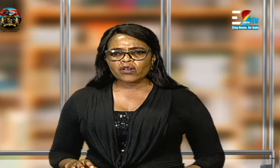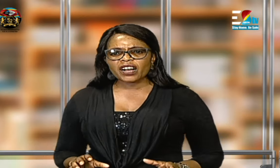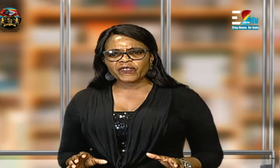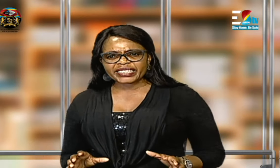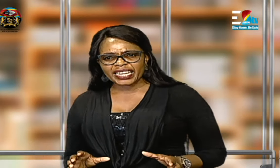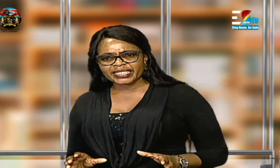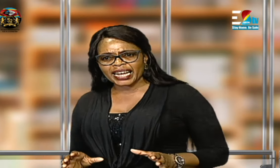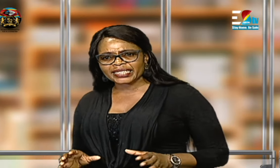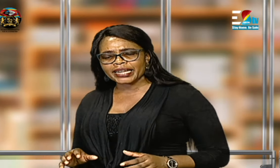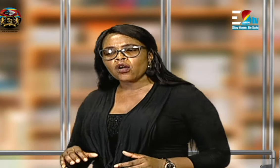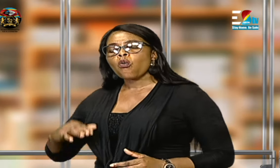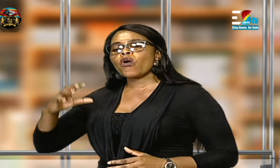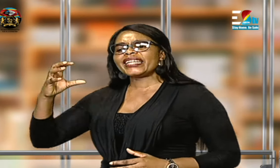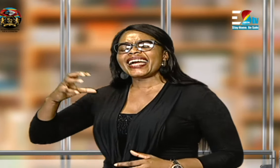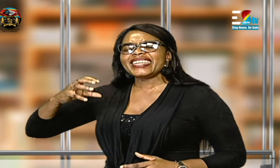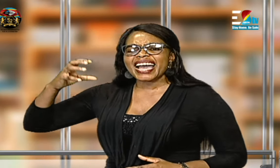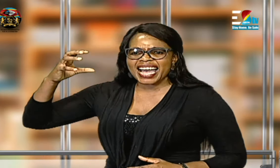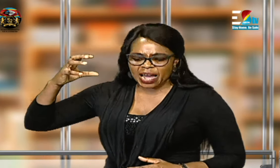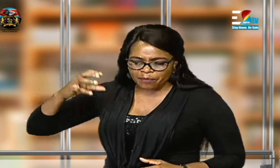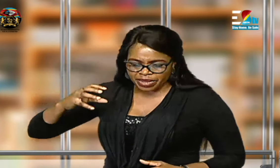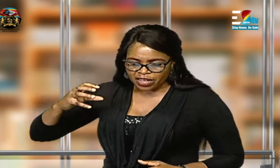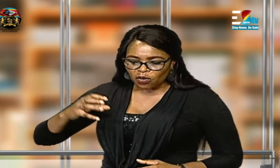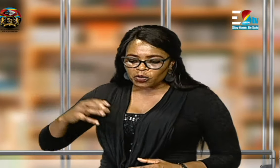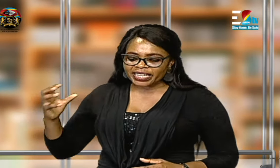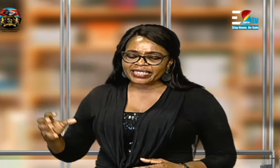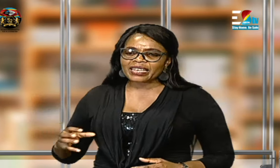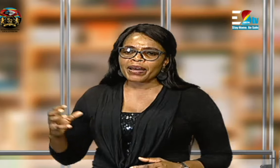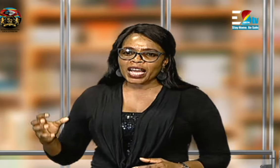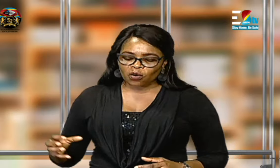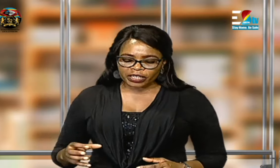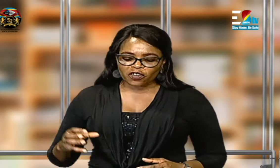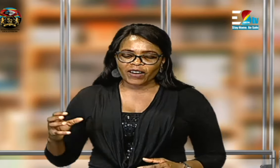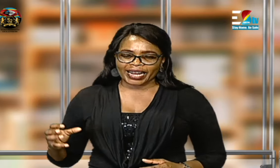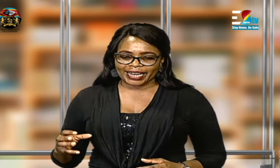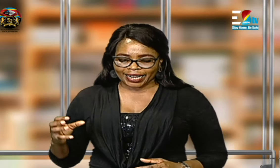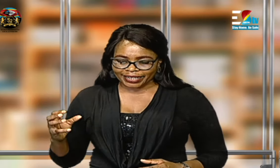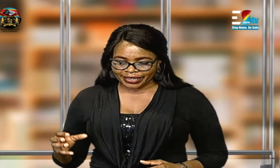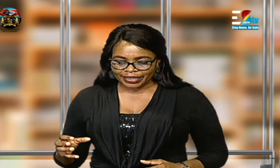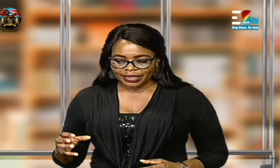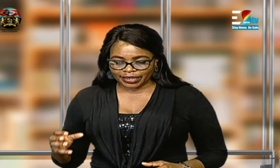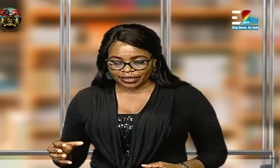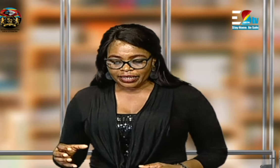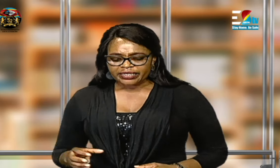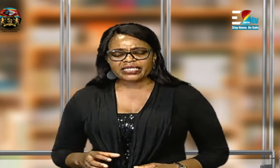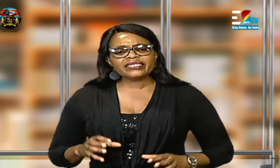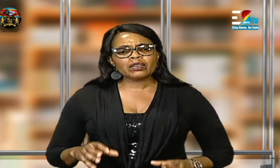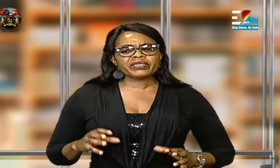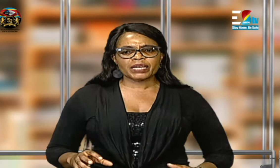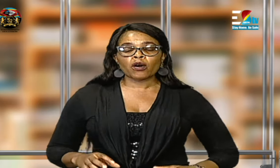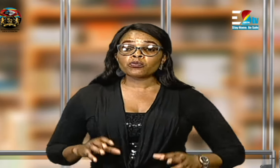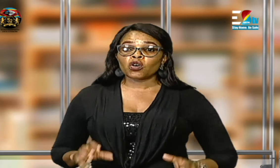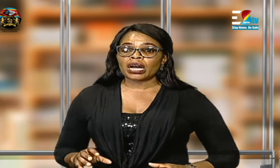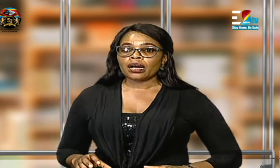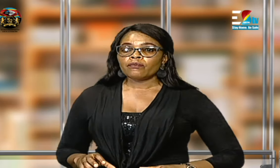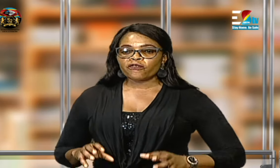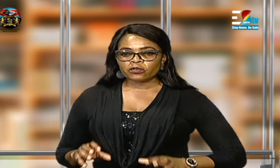indzaba uyangivetela nje kancane wehla nami kuze lenzaba yakho itovakala kahle